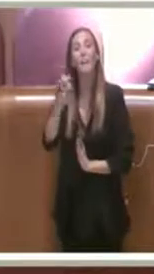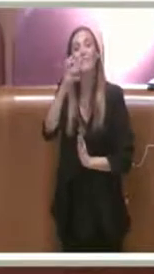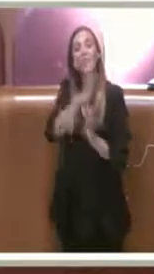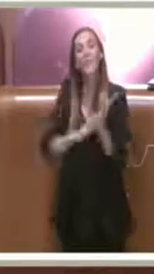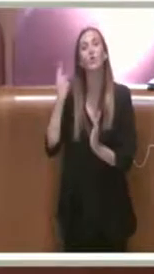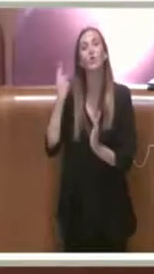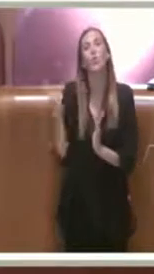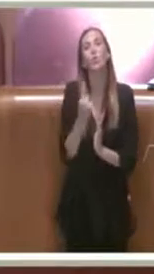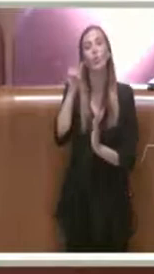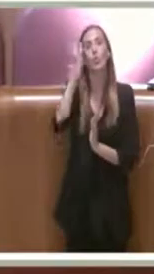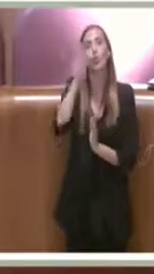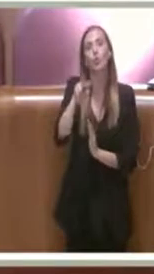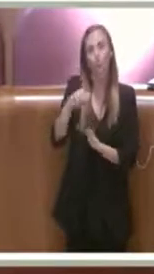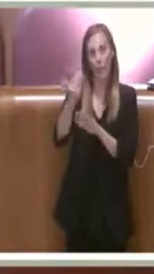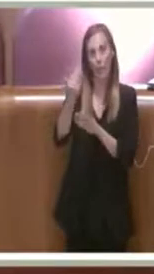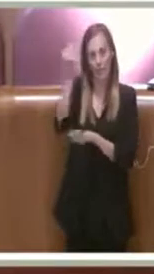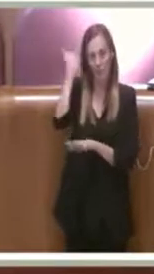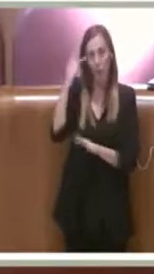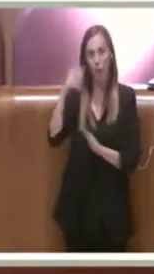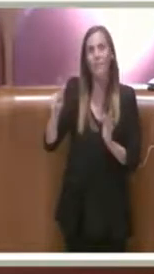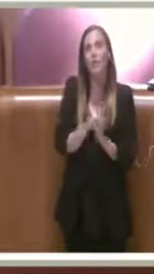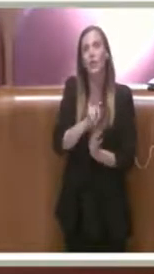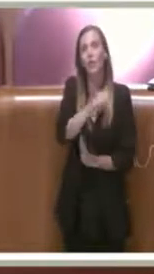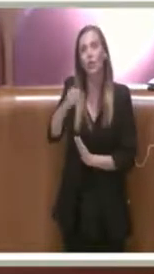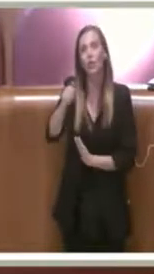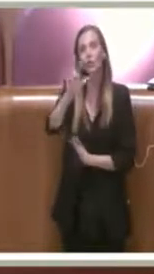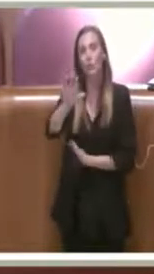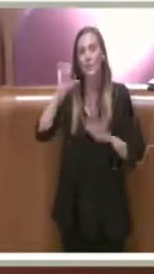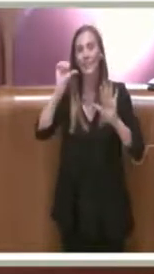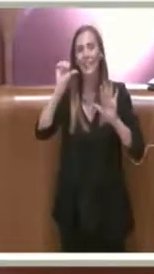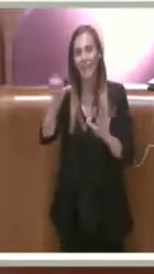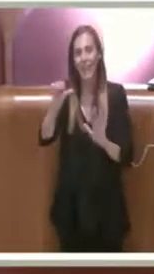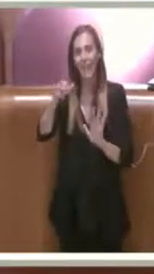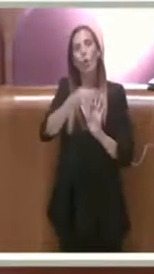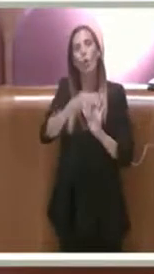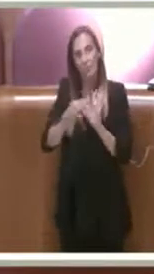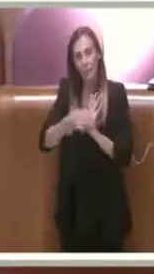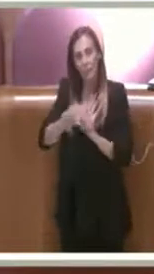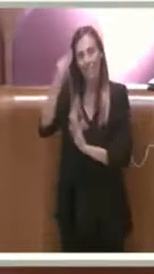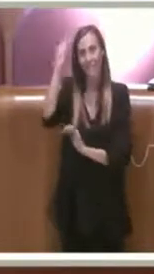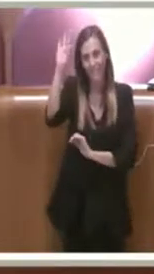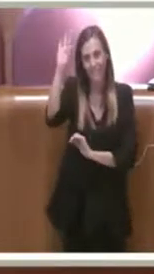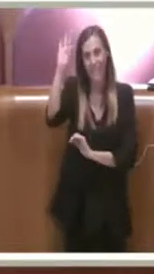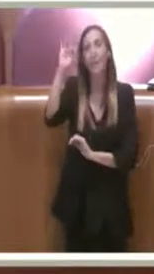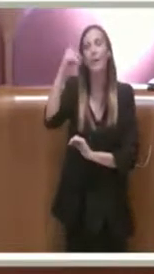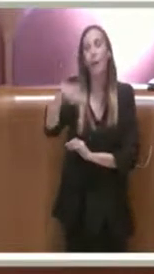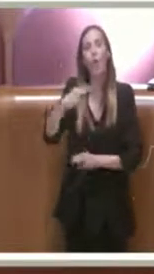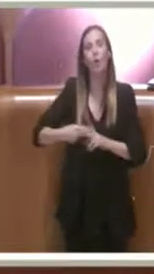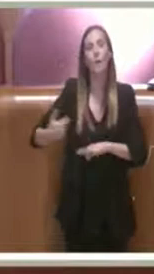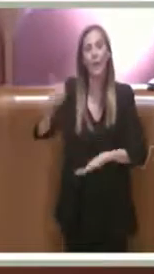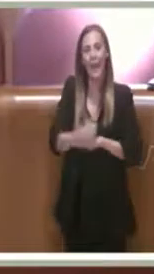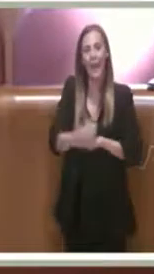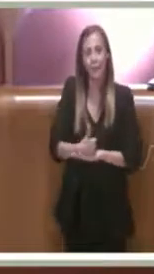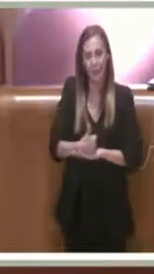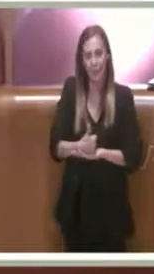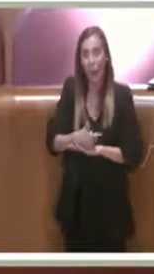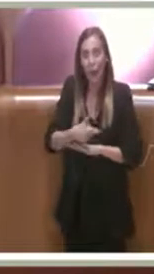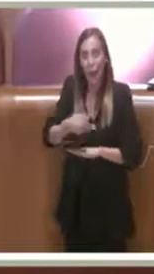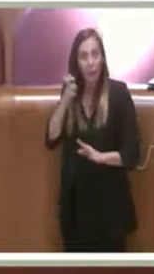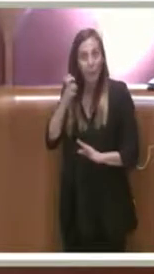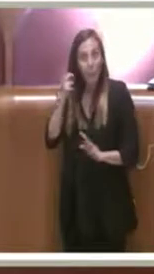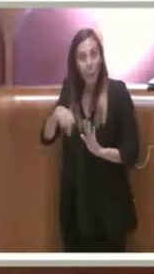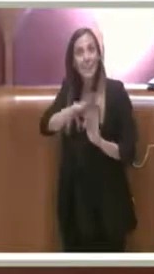2000, confermata nel decreto 156 sull'ordinamento speciale di Roma Capitale, prevista anche dallo